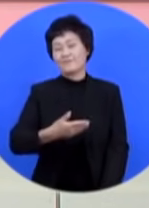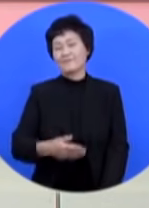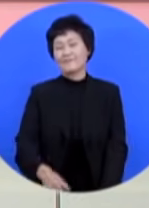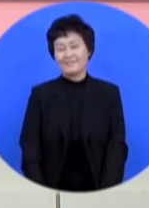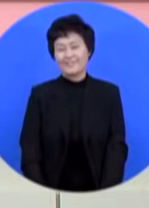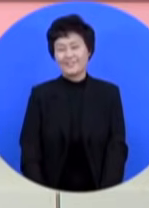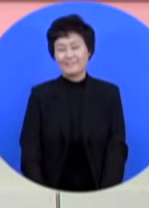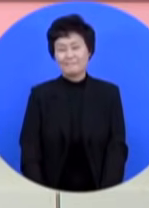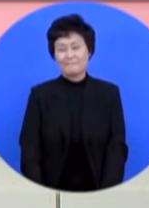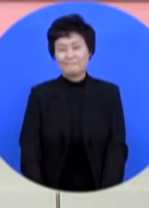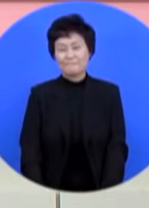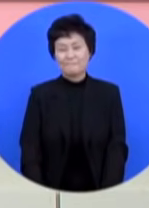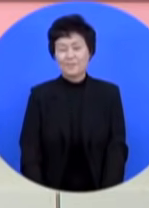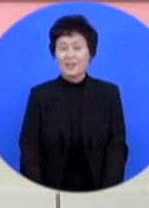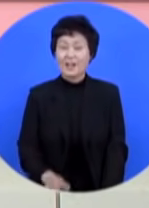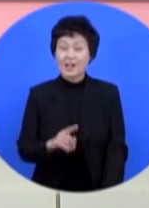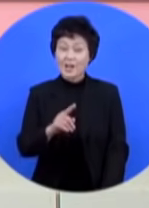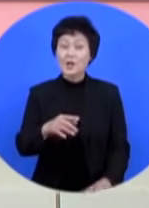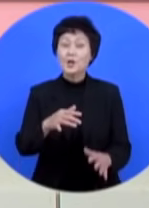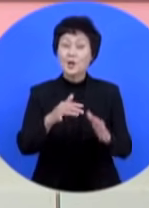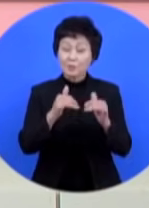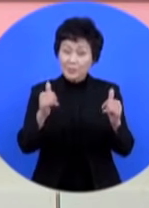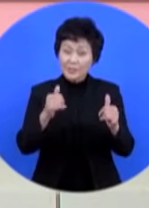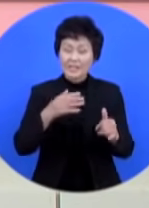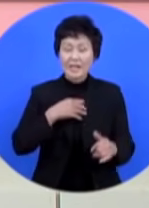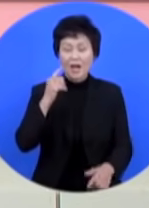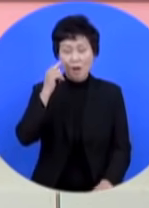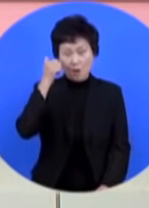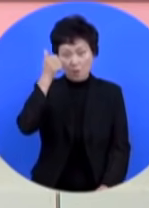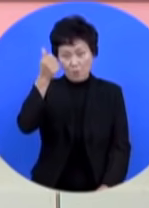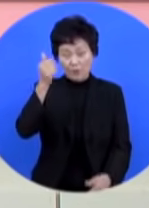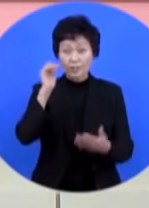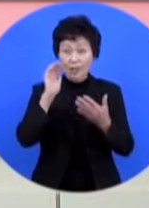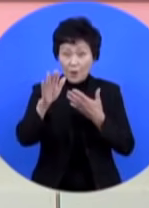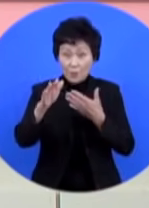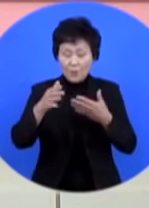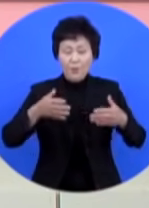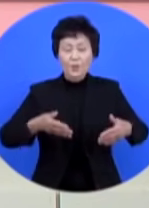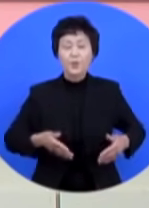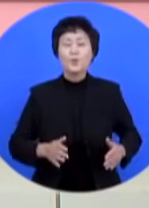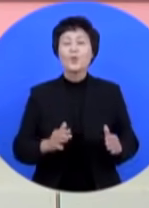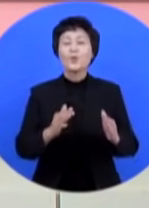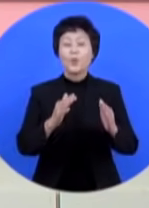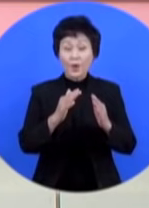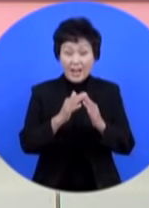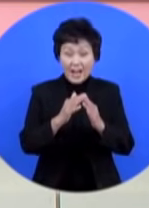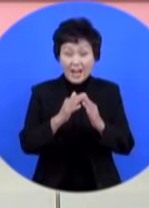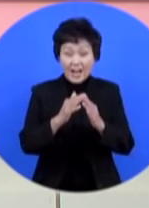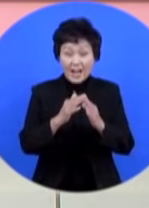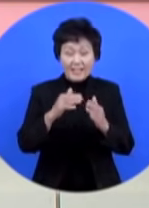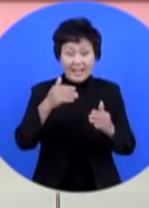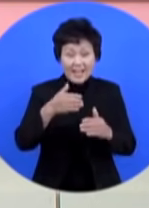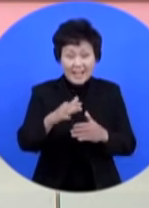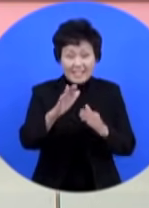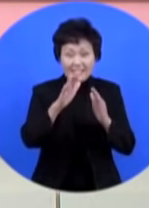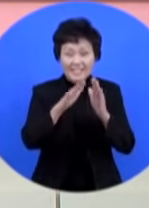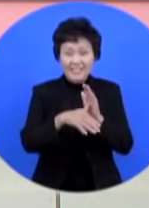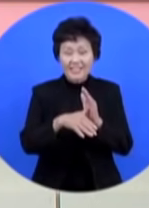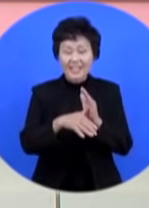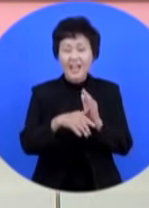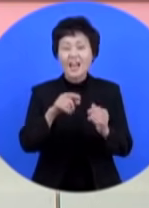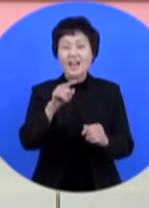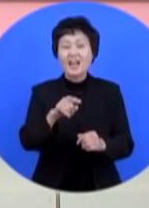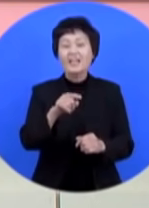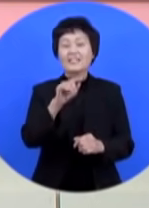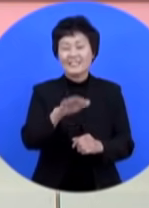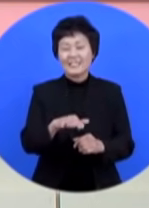그 분이 제가 목사가 된 다음에 이제 고향으로 목회하러 내려가니까 모교회 교장